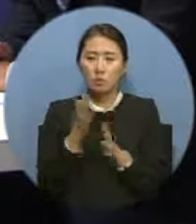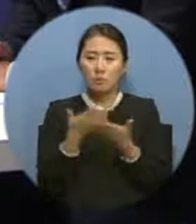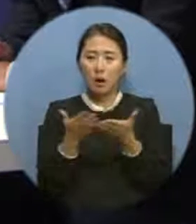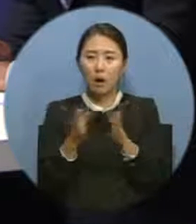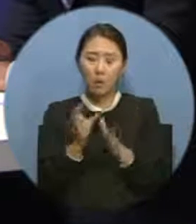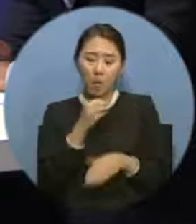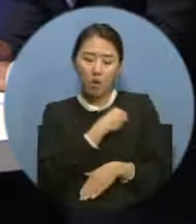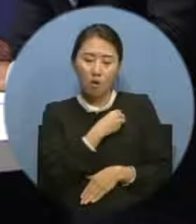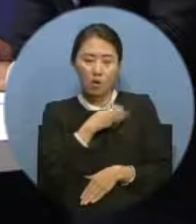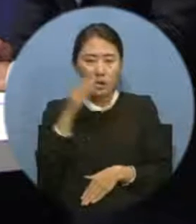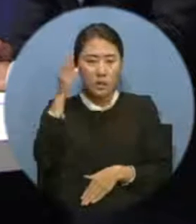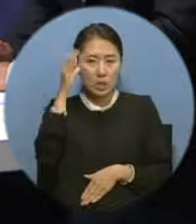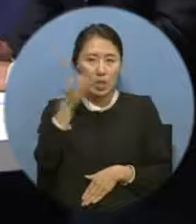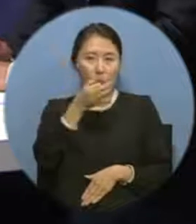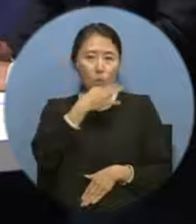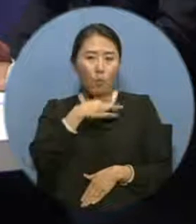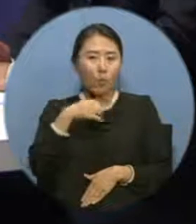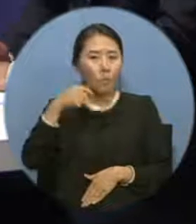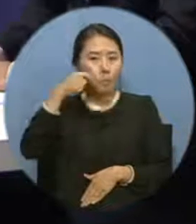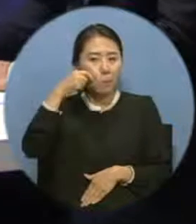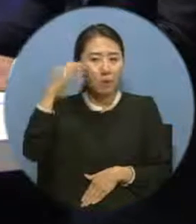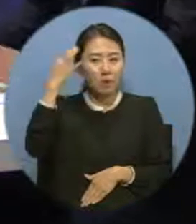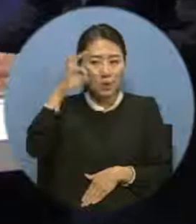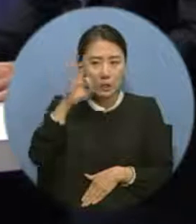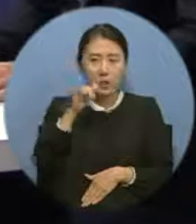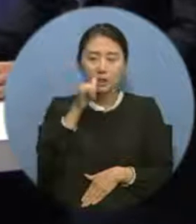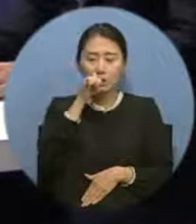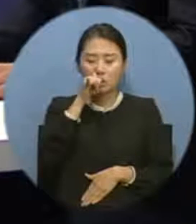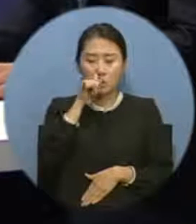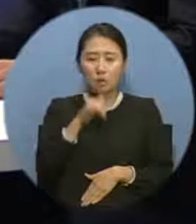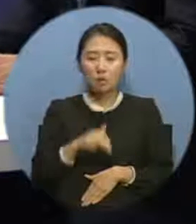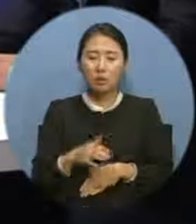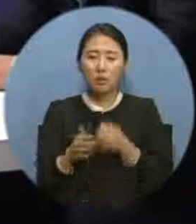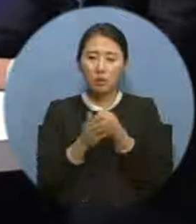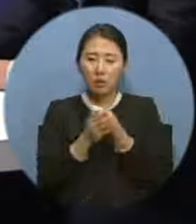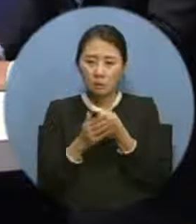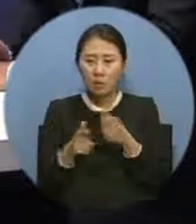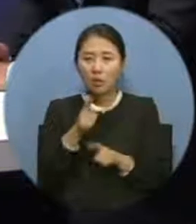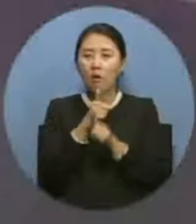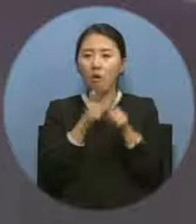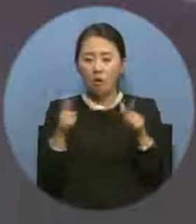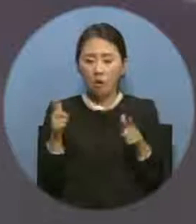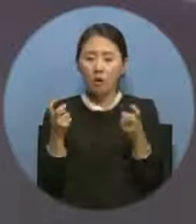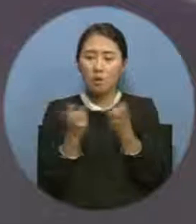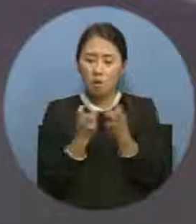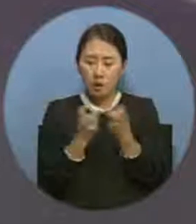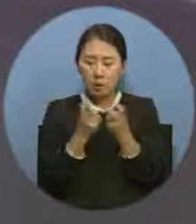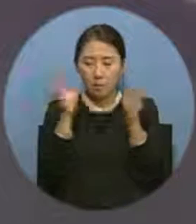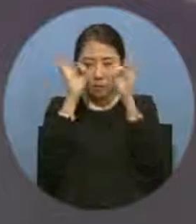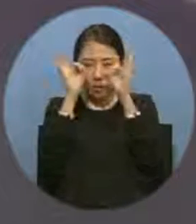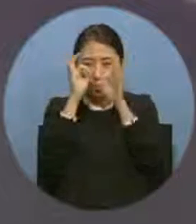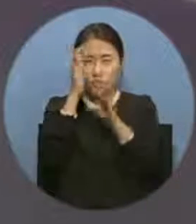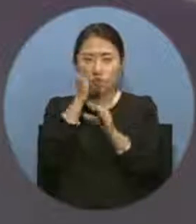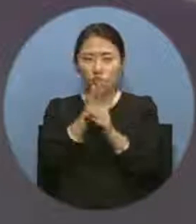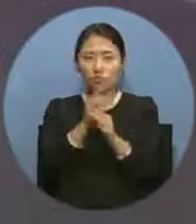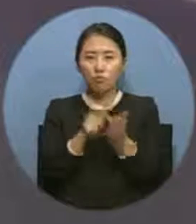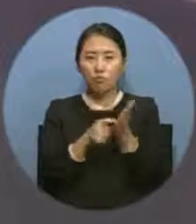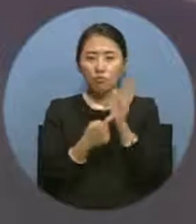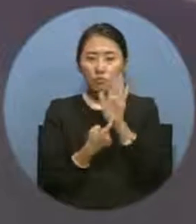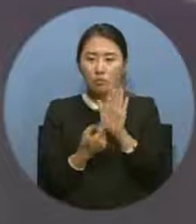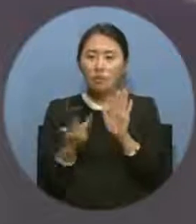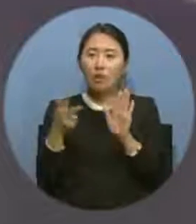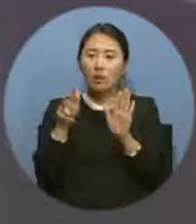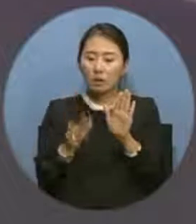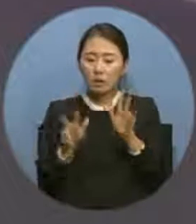관이 기대만큼 효과를 내지 못하고 있음을 인정하고 는 있습니다 이 때문에 여러 가지 대책을 모색하고 있다고 밝혔는데요